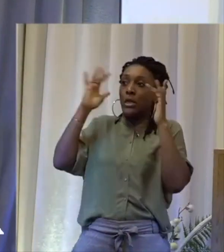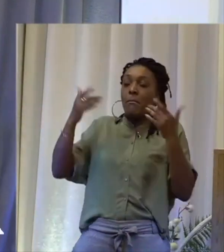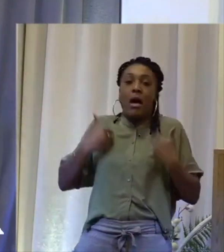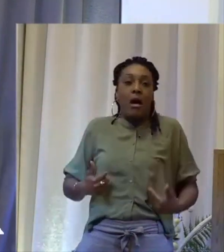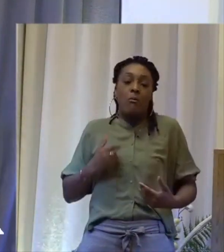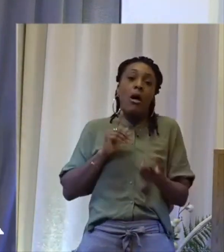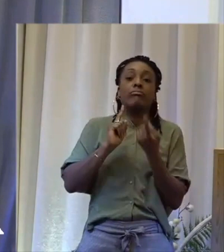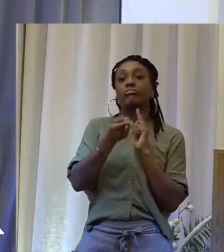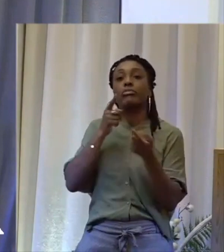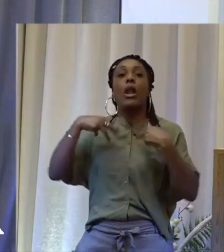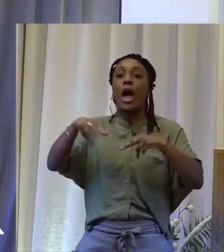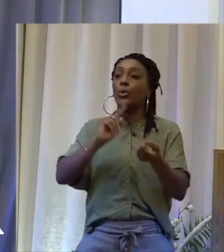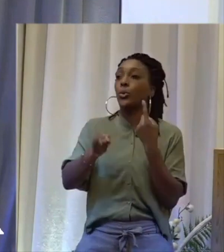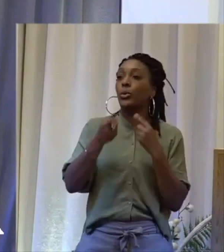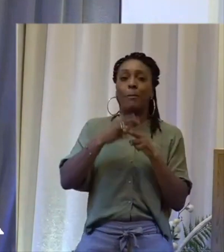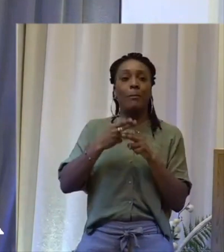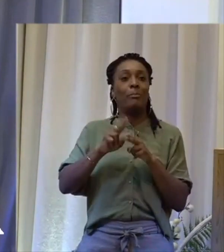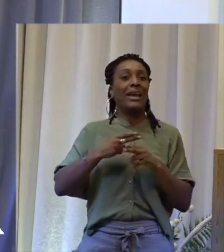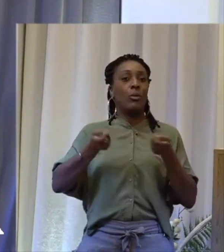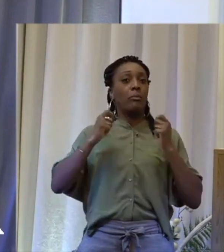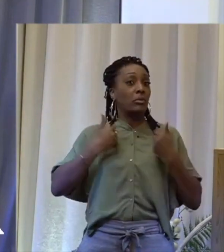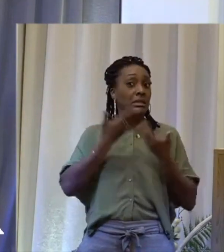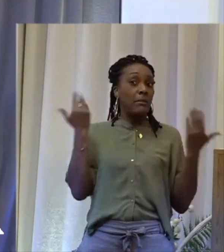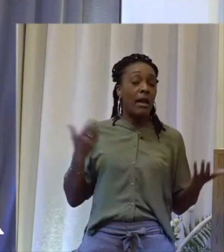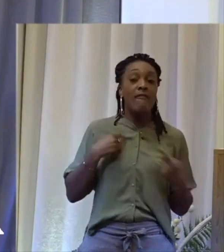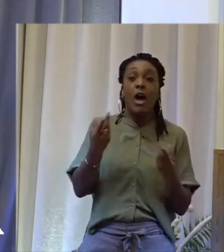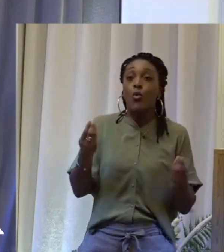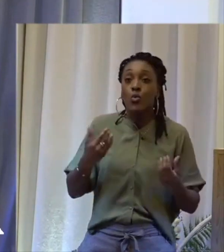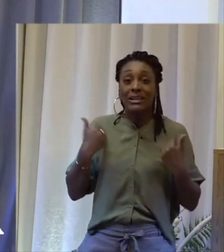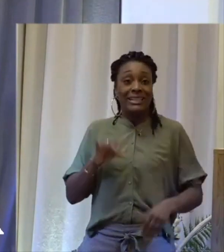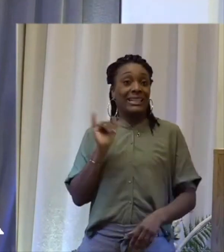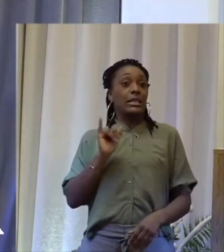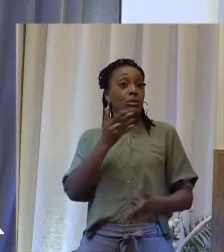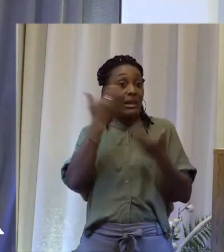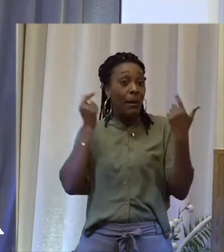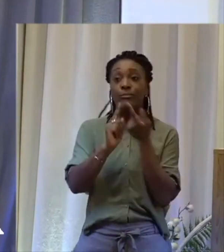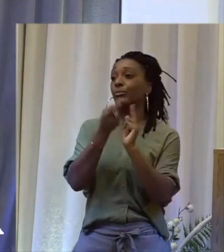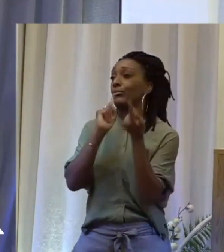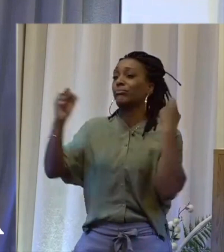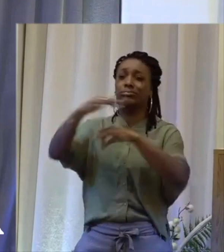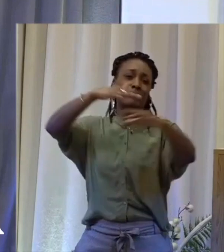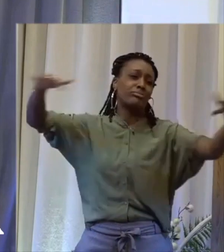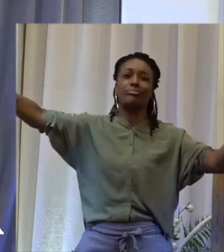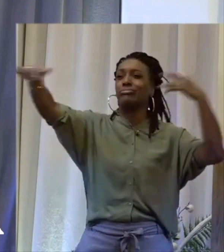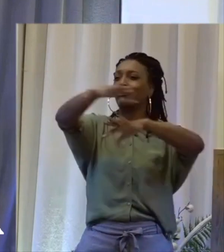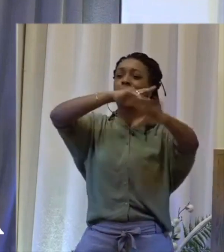pas. On ne te connaît pas par ton prénom. On ne sait pas d'où tu viens, on ne sait pas où tu vas. On ne sait pas qui tu es. On ne sait pas ce que tu vis.